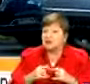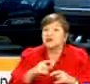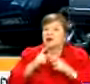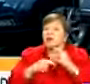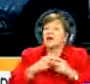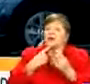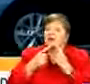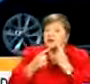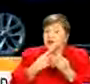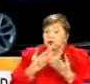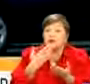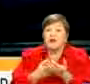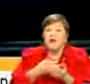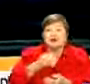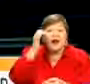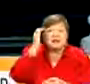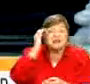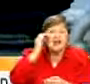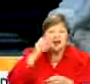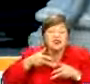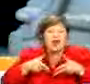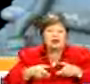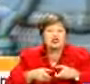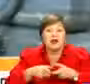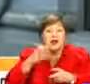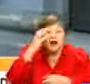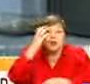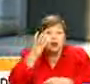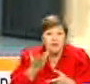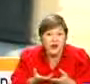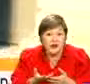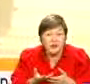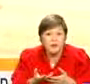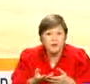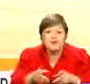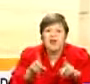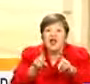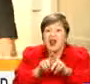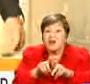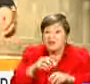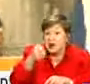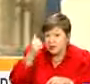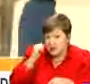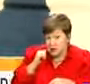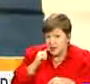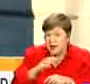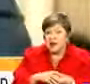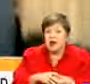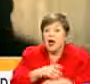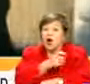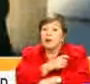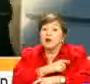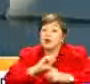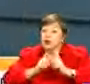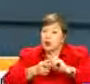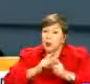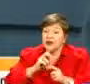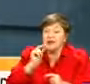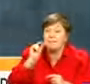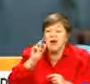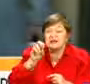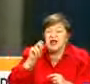despre funcția de secretar general al guvernului. De asemenea, ieri, în comitetul politic al